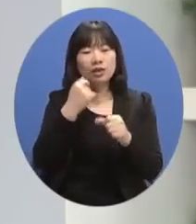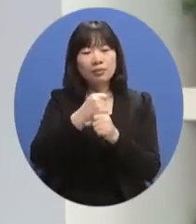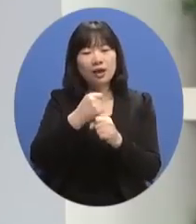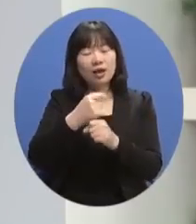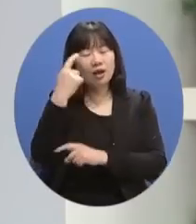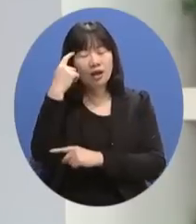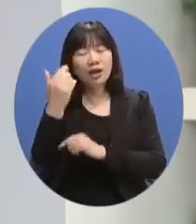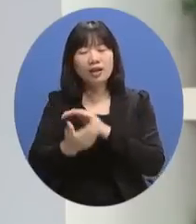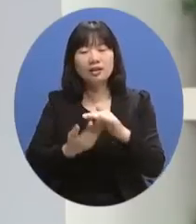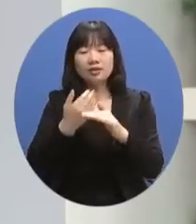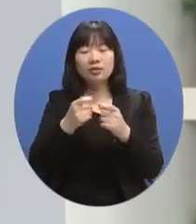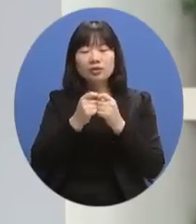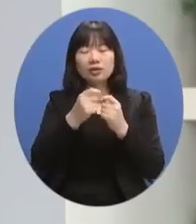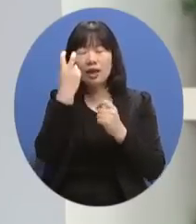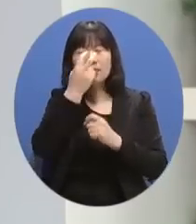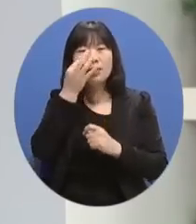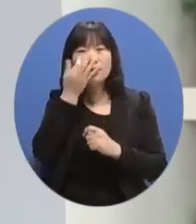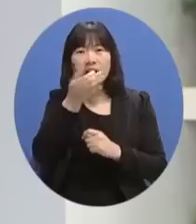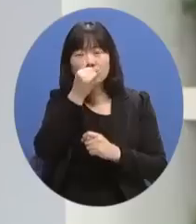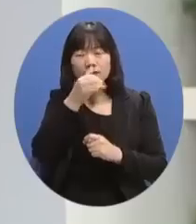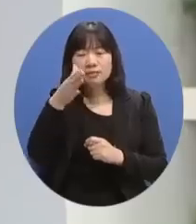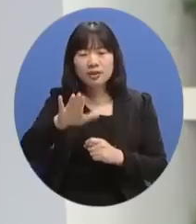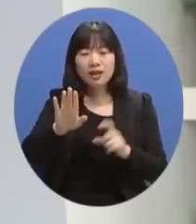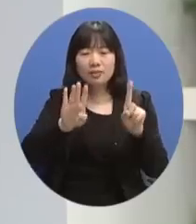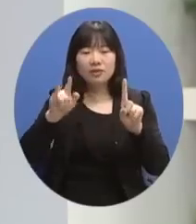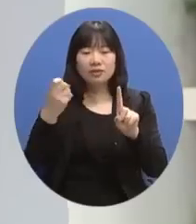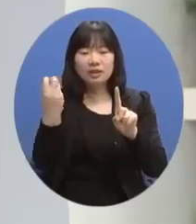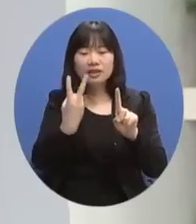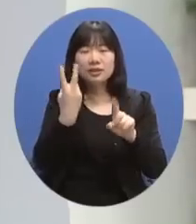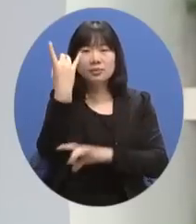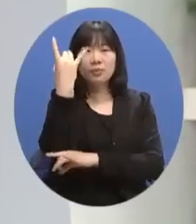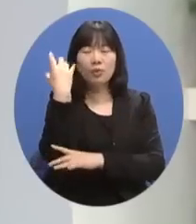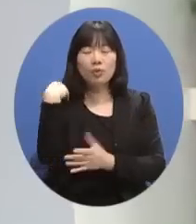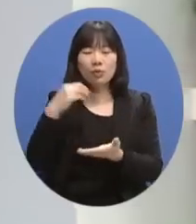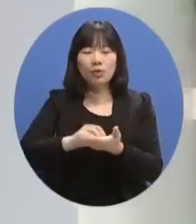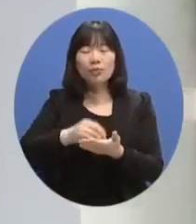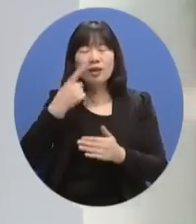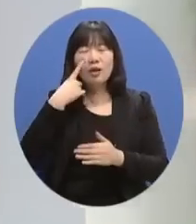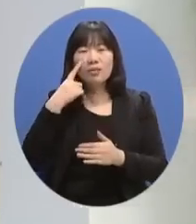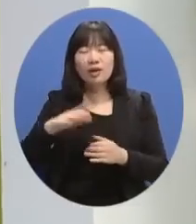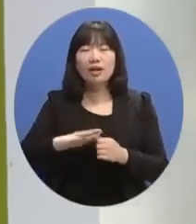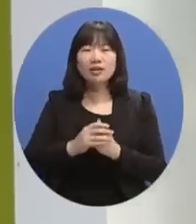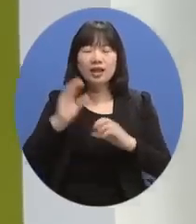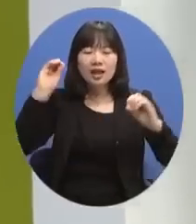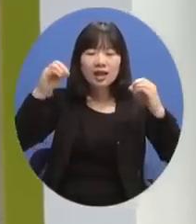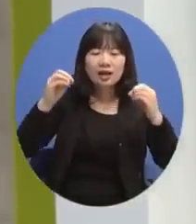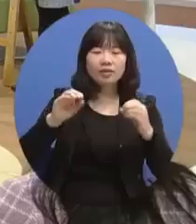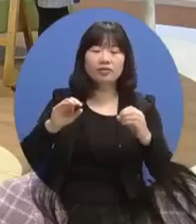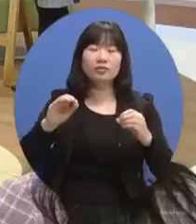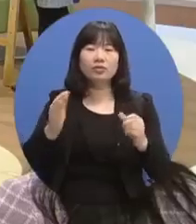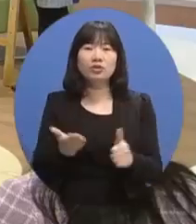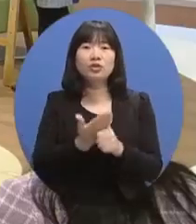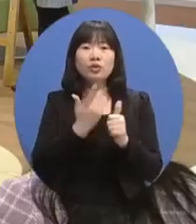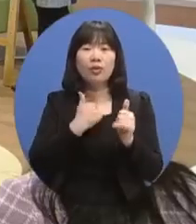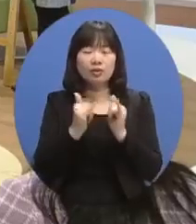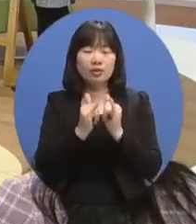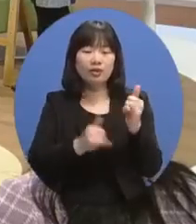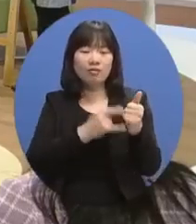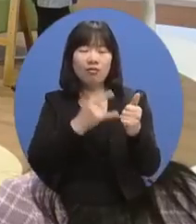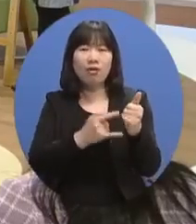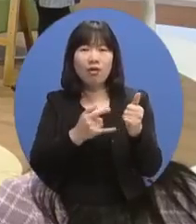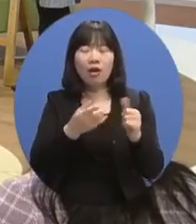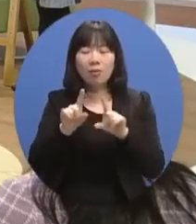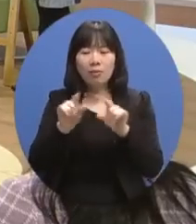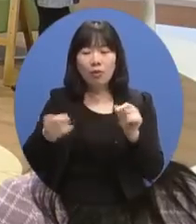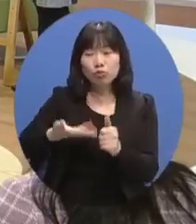할까? 아까도 좀 살펴봤지만 한번 다시 본론을 한번 돌아가 볼게요. 애완동물을 키워보신 분들은